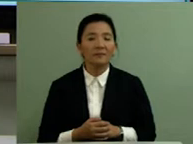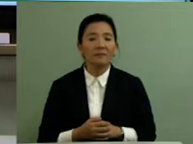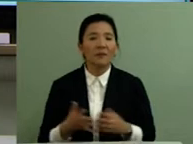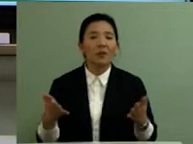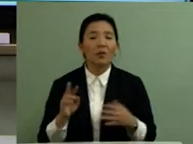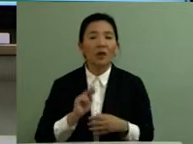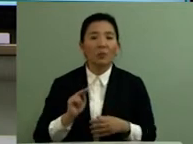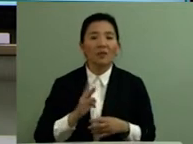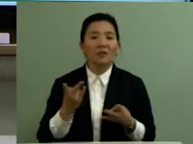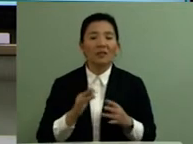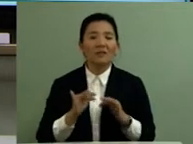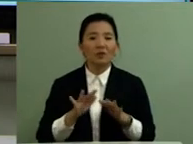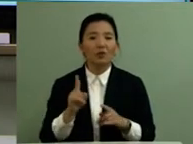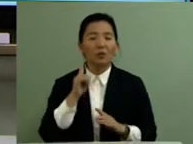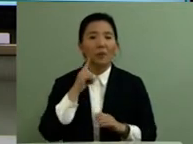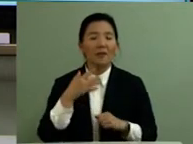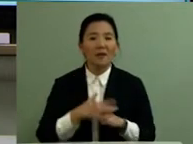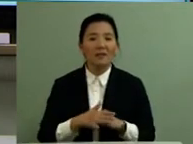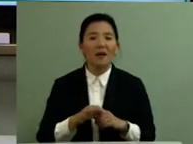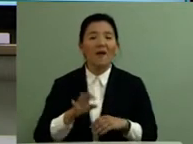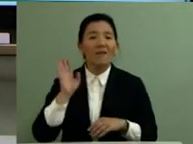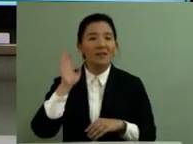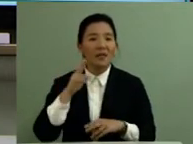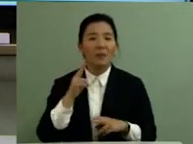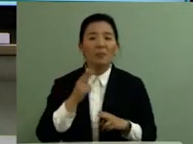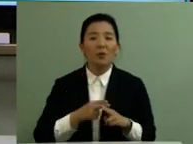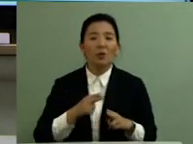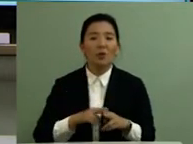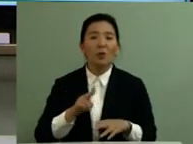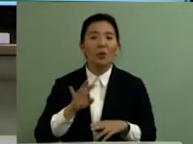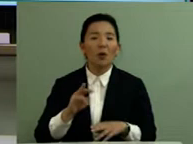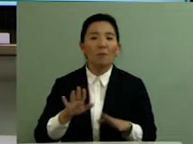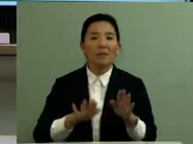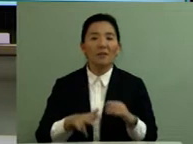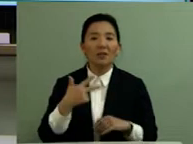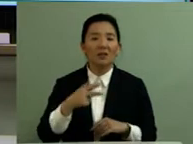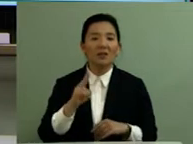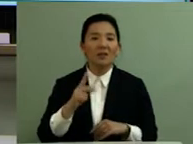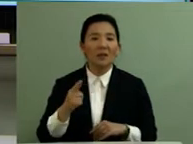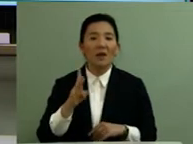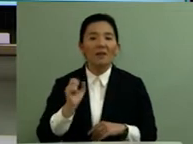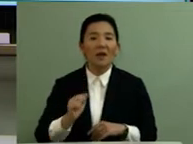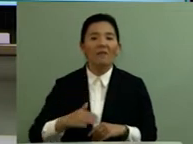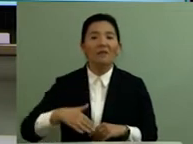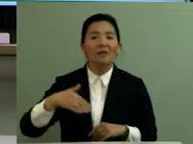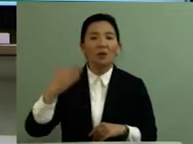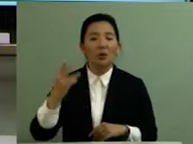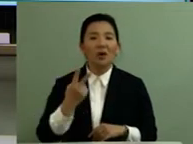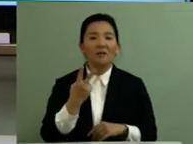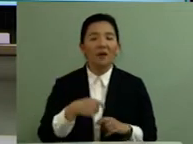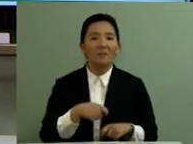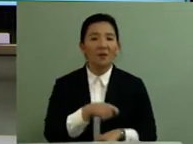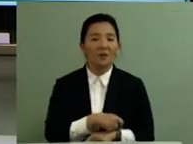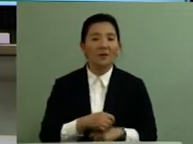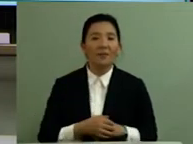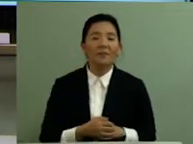Какую работу надо совершить, чтобы поднять в воде бетонный блок массой 30 кг на высоту 2